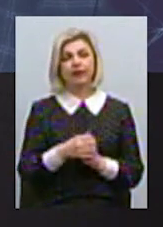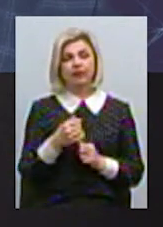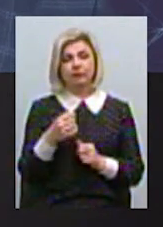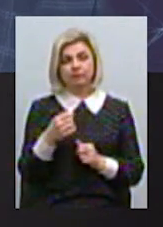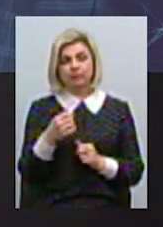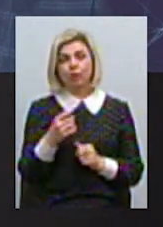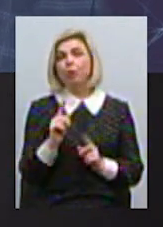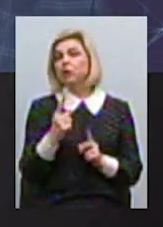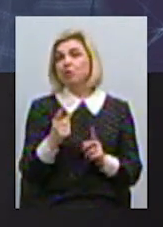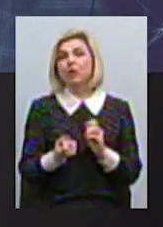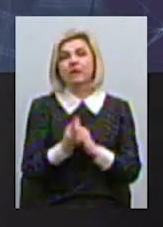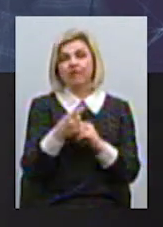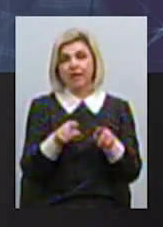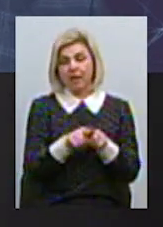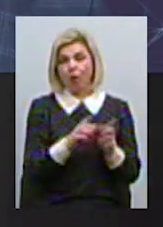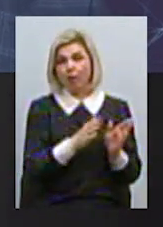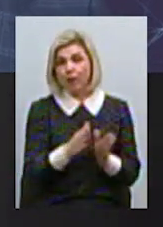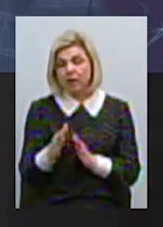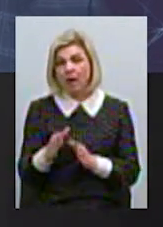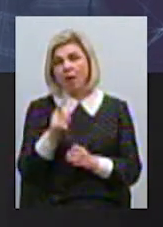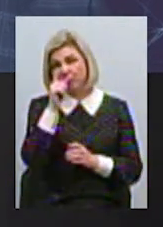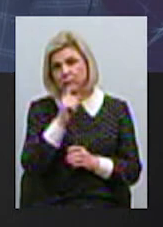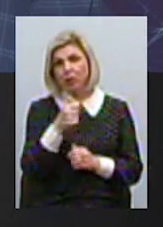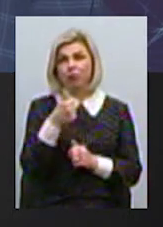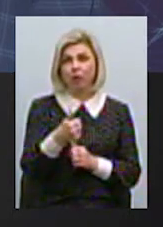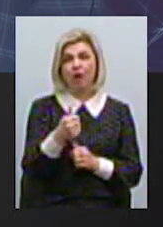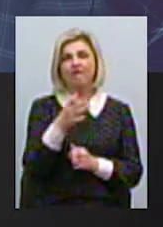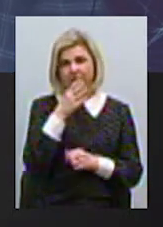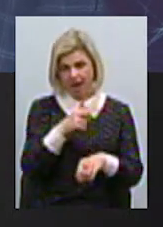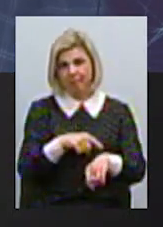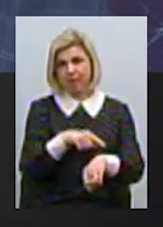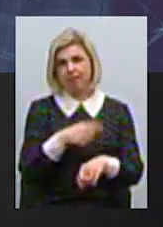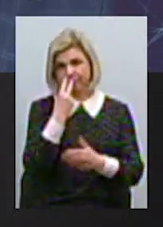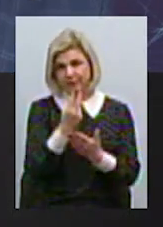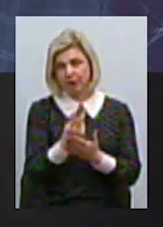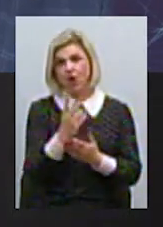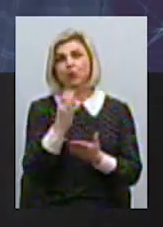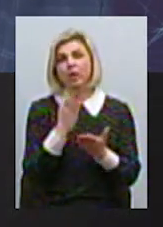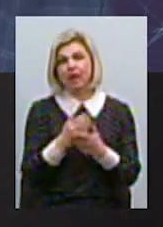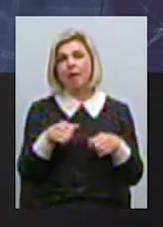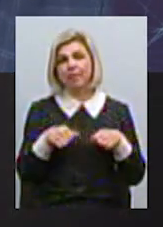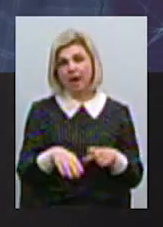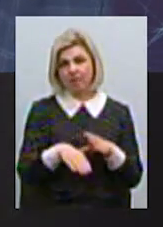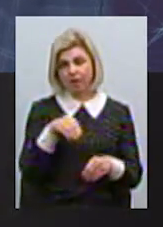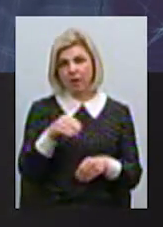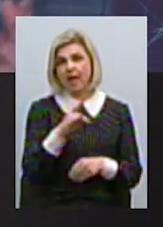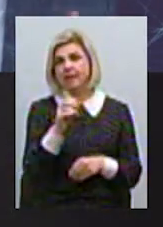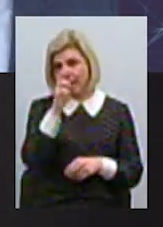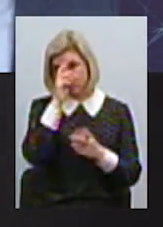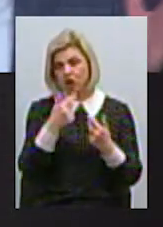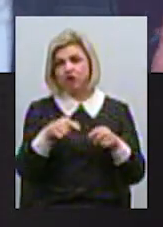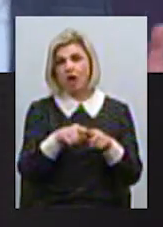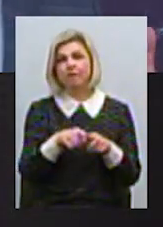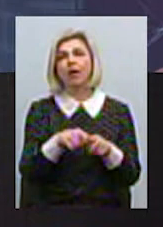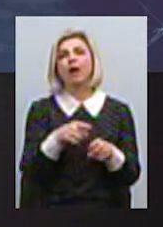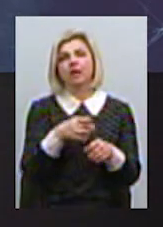з'явився. Гарний він чи поганий, це скаже час. Але гарне те, що є право вибору. Не країна диктує, не держава диктує,